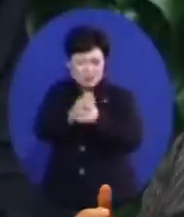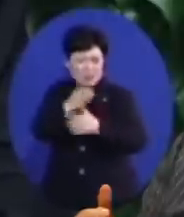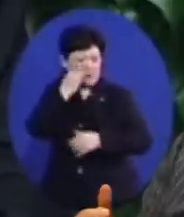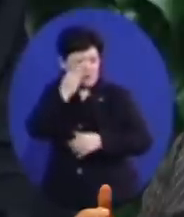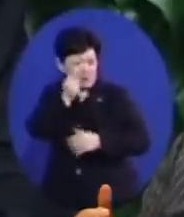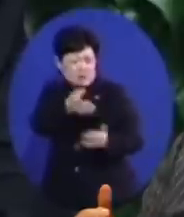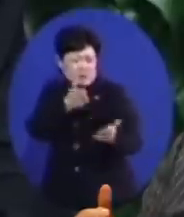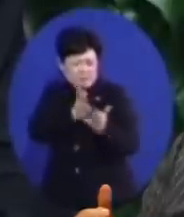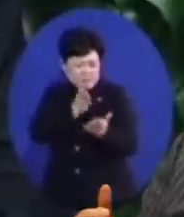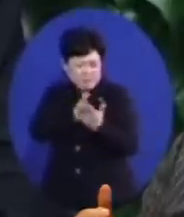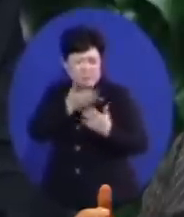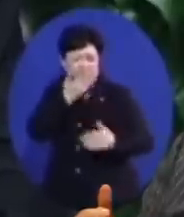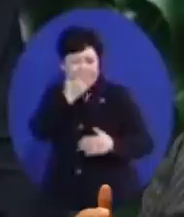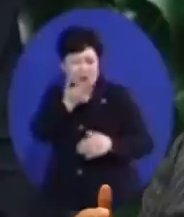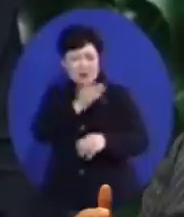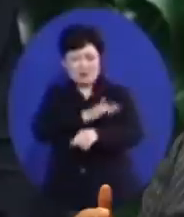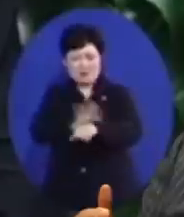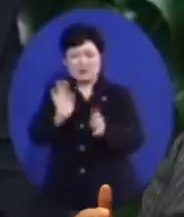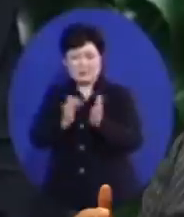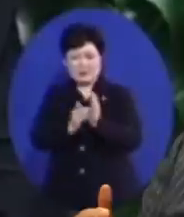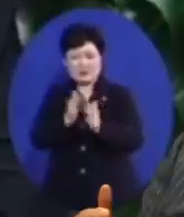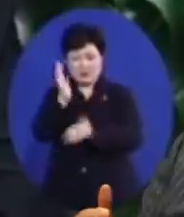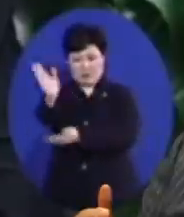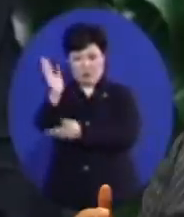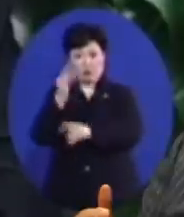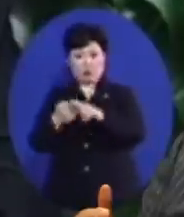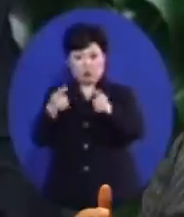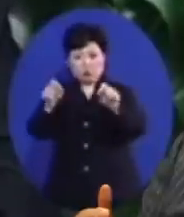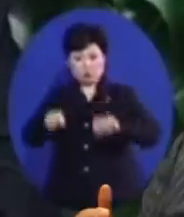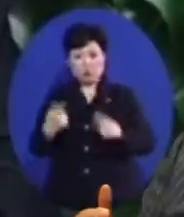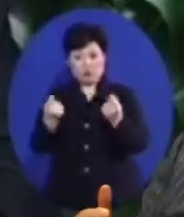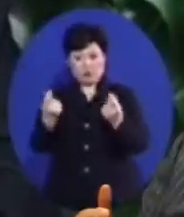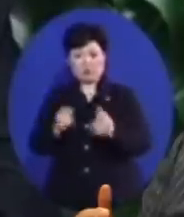나오는 것입니다. 저희 설교도 그래요.